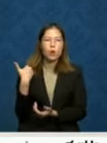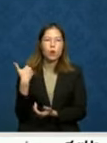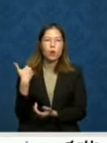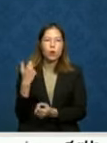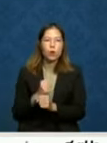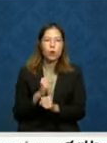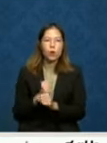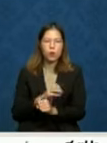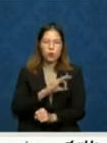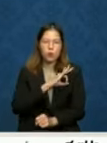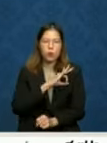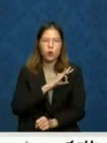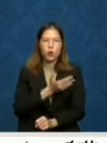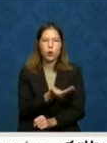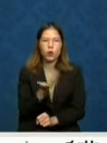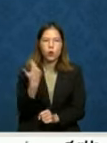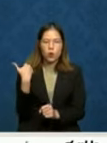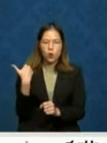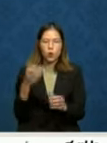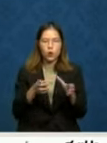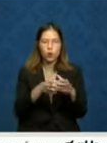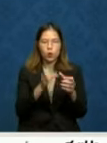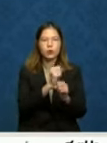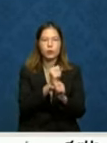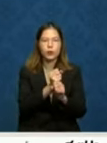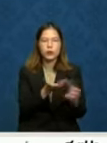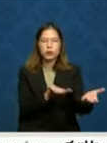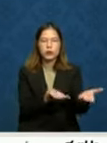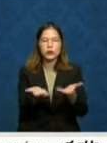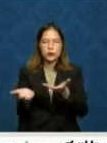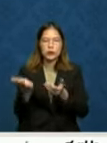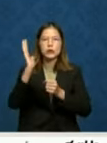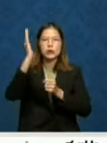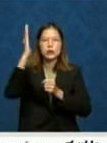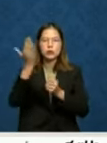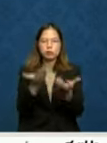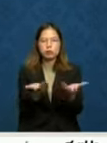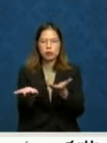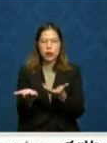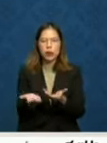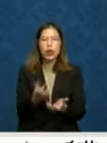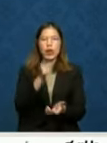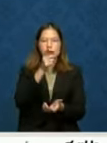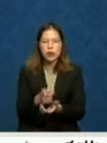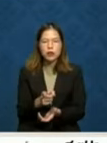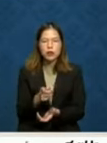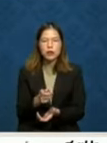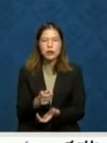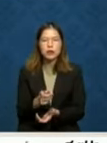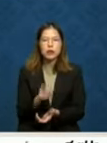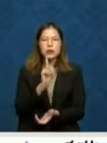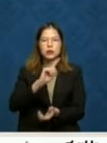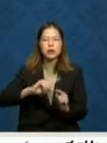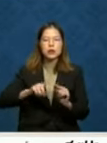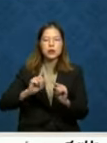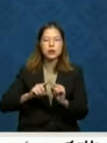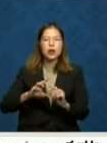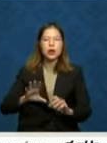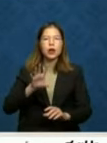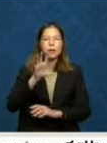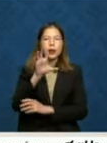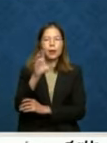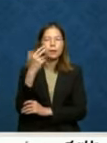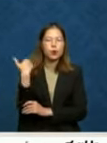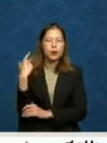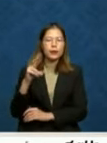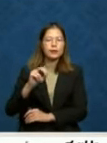ให้ผู้แทนจากหน่วยงานที่เกี่ยวข้องนะครับได้เข้าร่วมชี้แจงข้อเท็จจริงต่อที่ประชุมตามข้อบังคับข้อที่